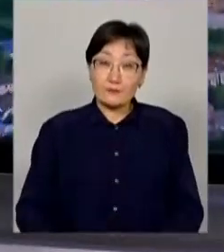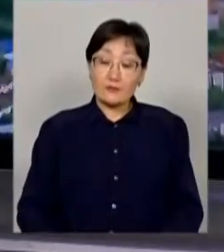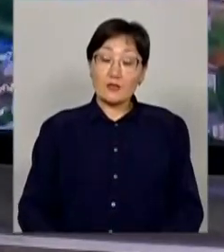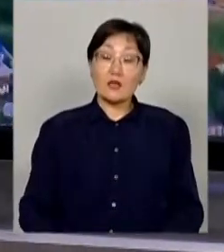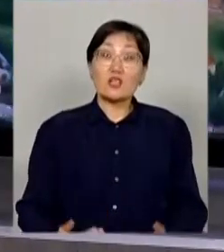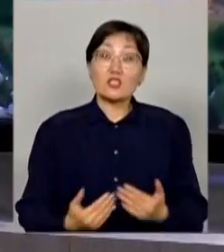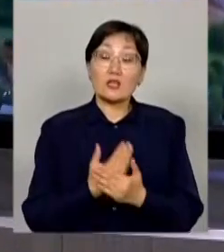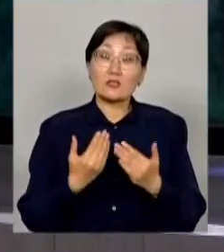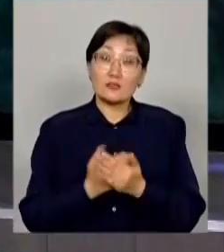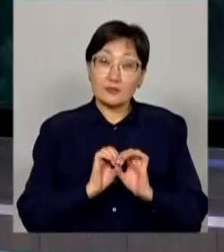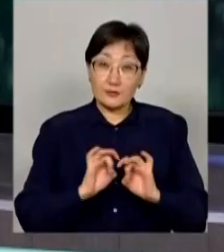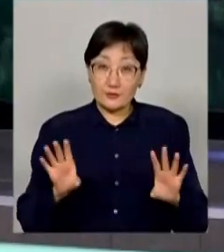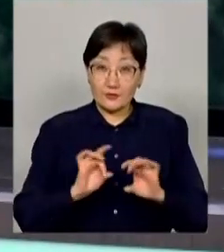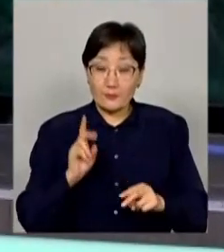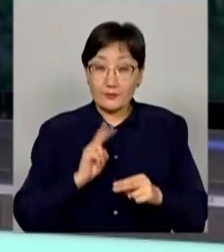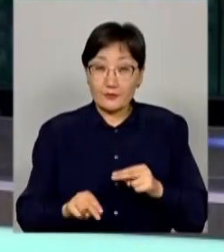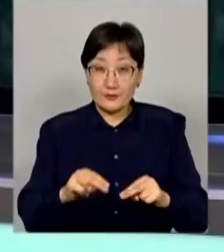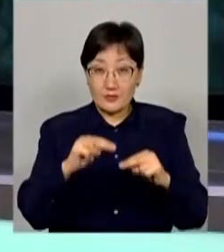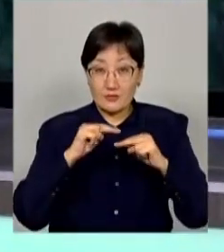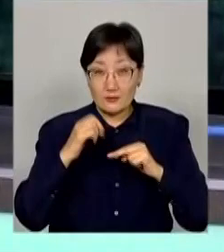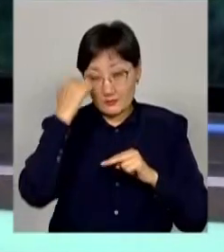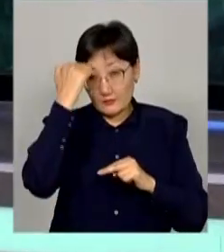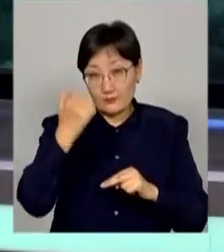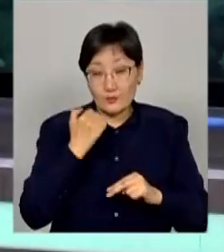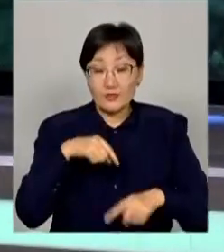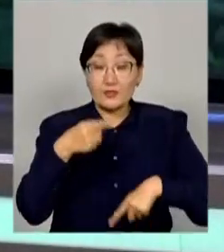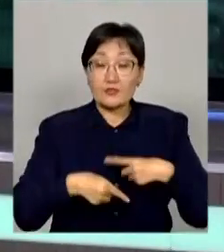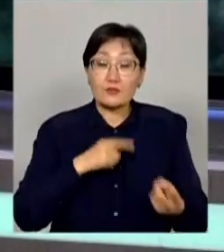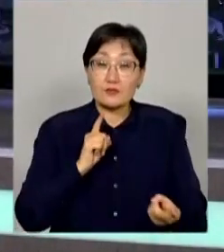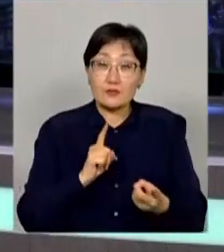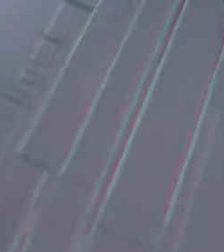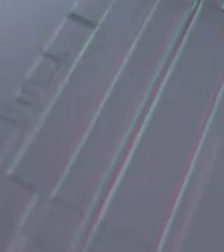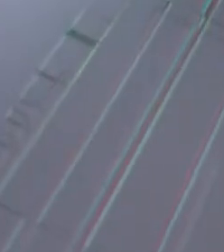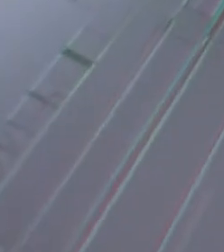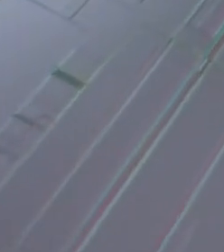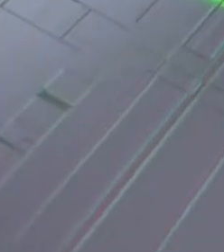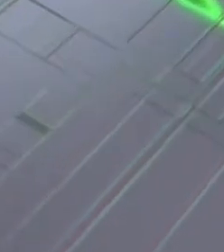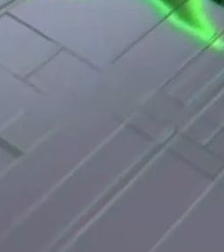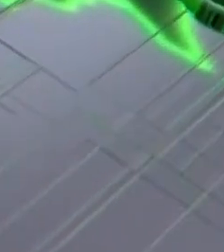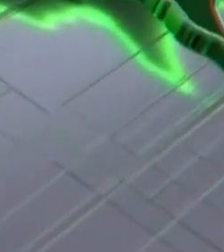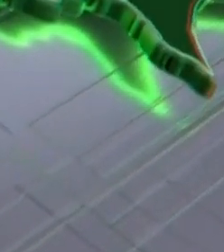Осымен бүгін келіп түскен ақпар легі тәмәм. Біз өздеріңізбен қоштасамыз. Аман сау болыңыздар.